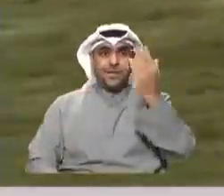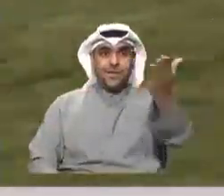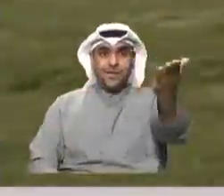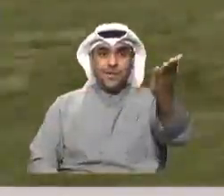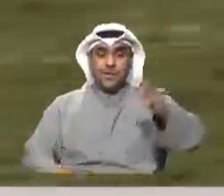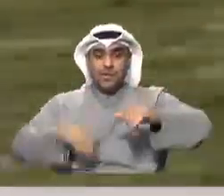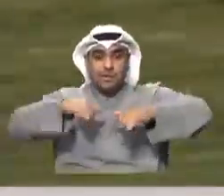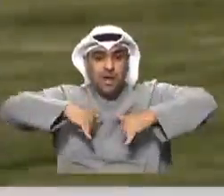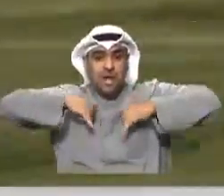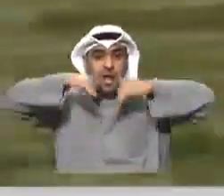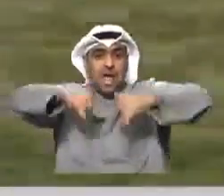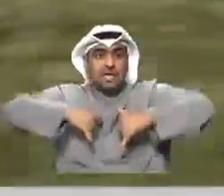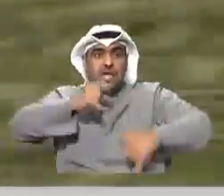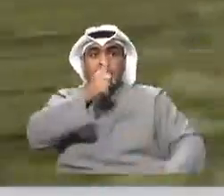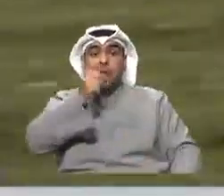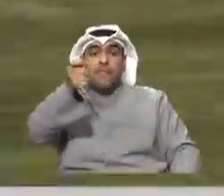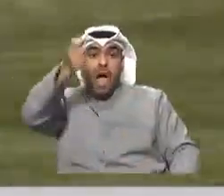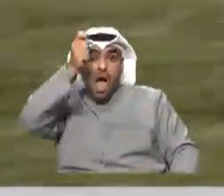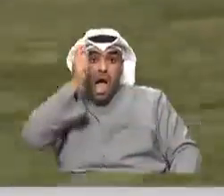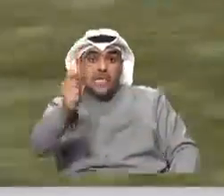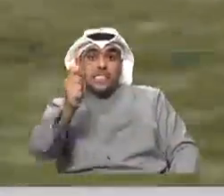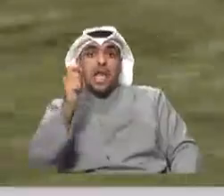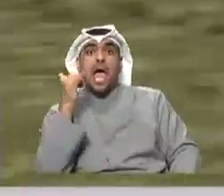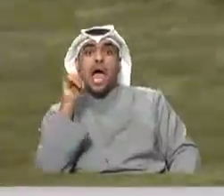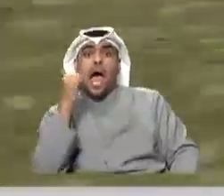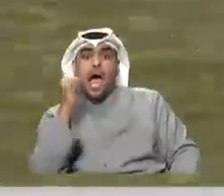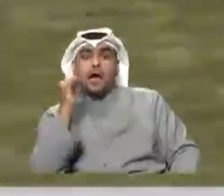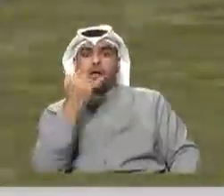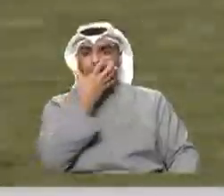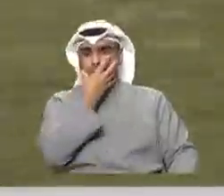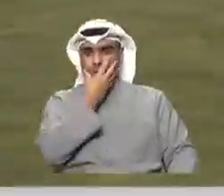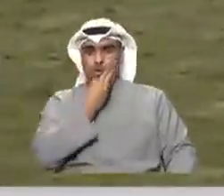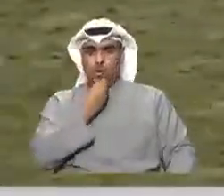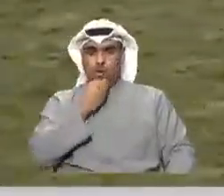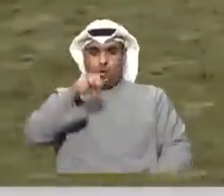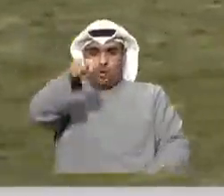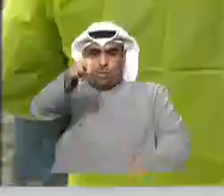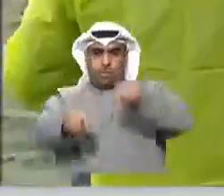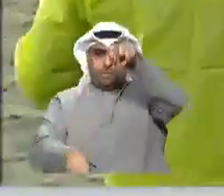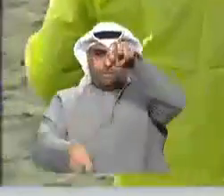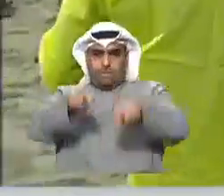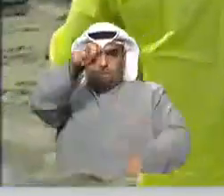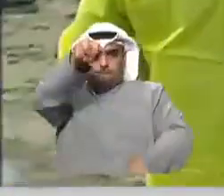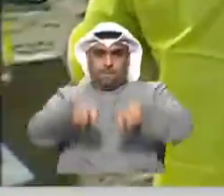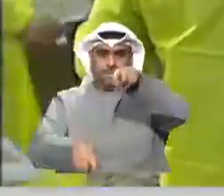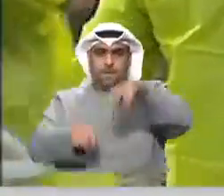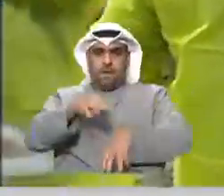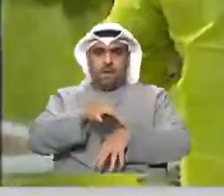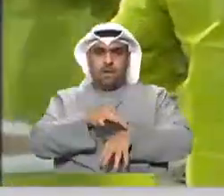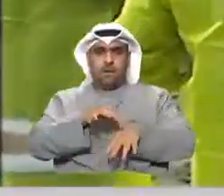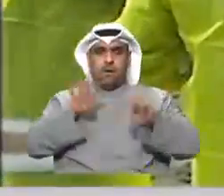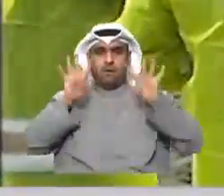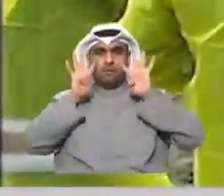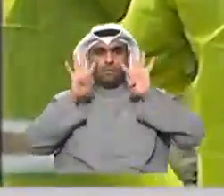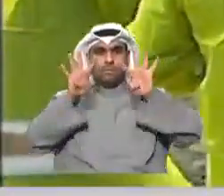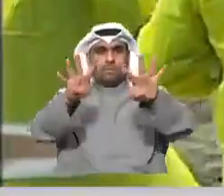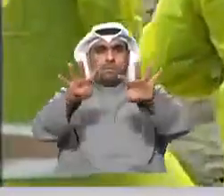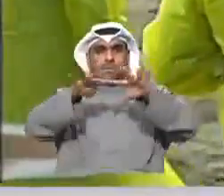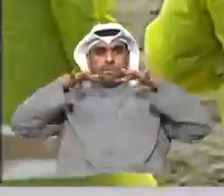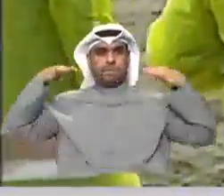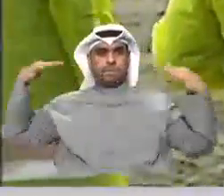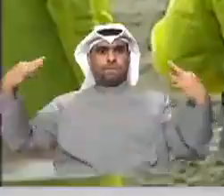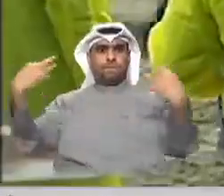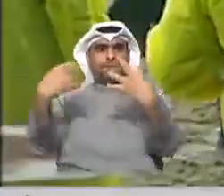نجاحا تنظيميا وتنافسيا. البطولة حبست أنفاس المشاركين بعد وفرة